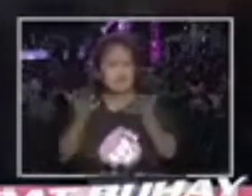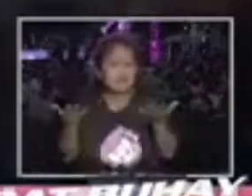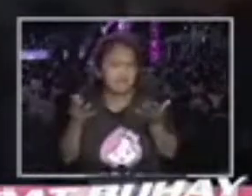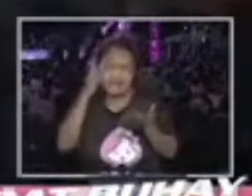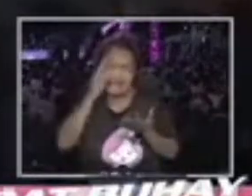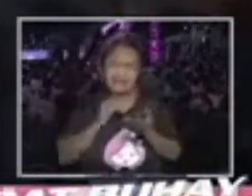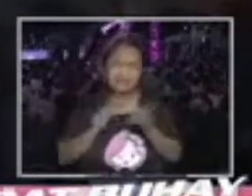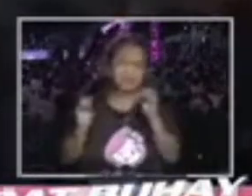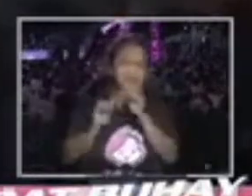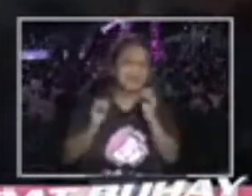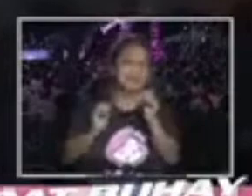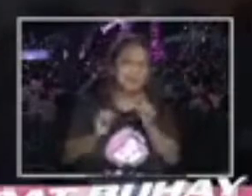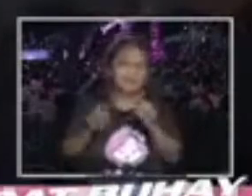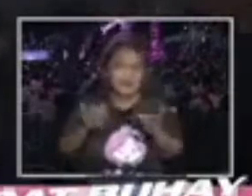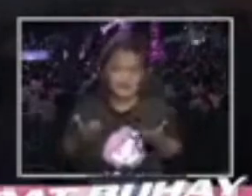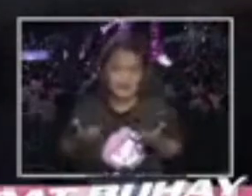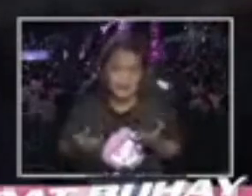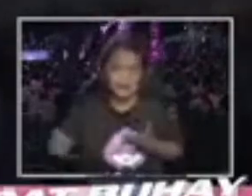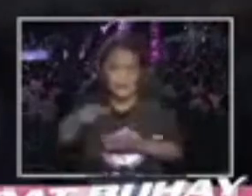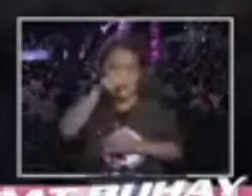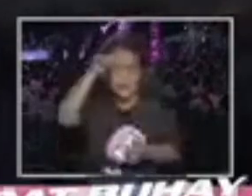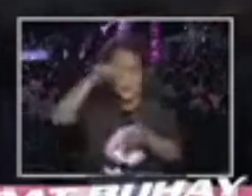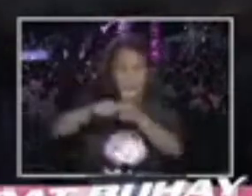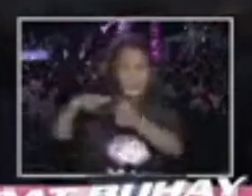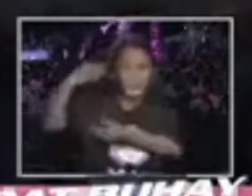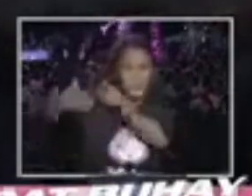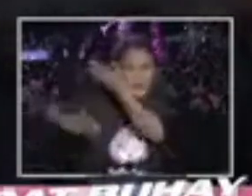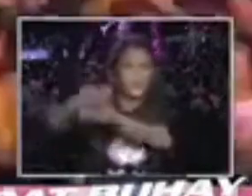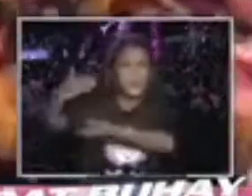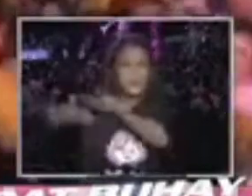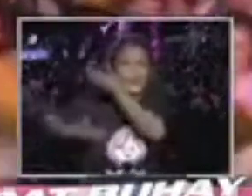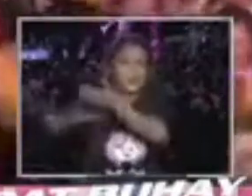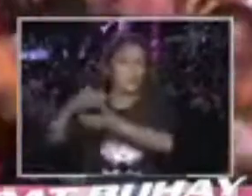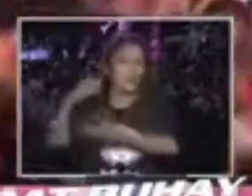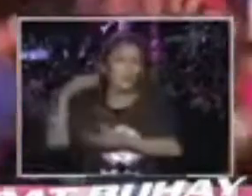ngayong isinusulat ang kasaysayan.